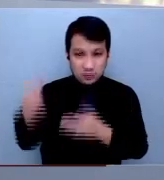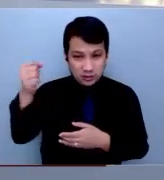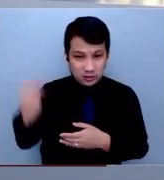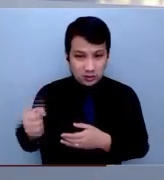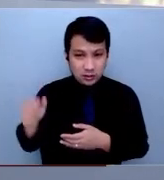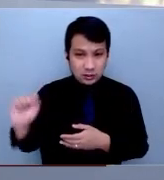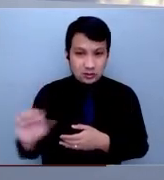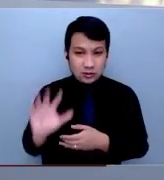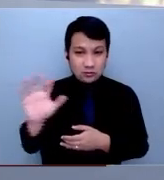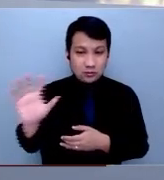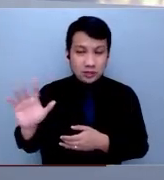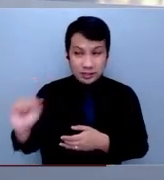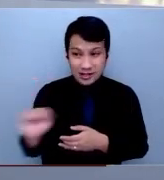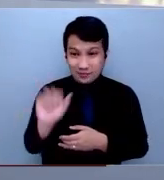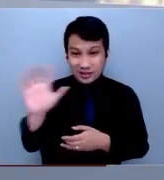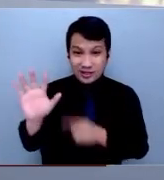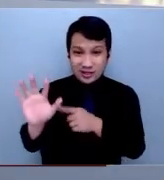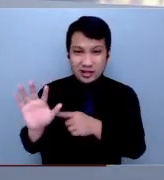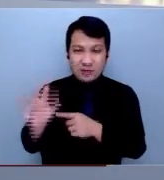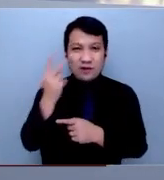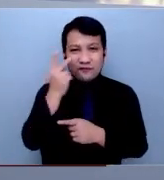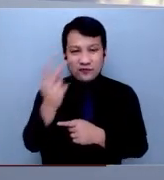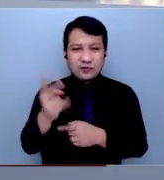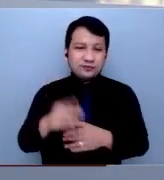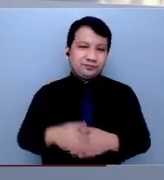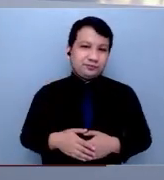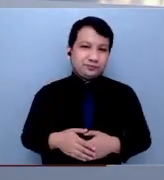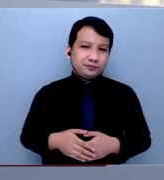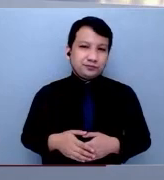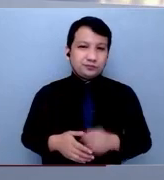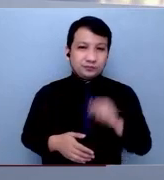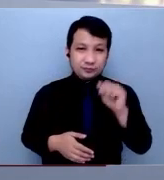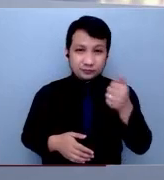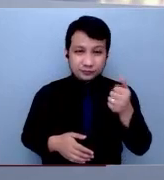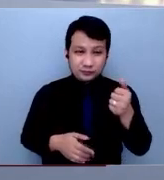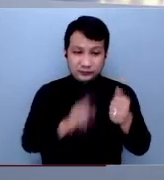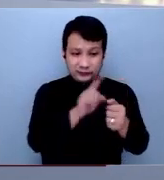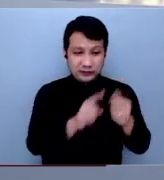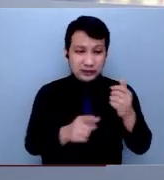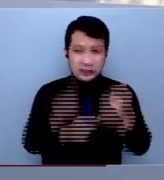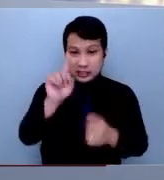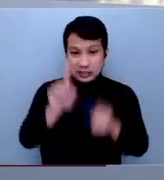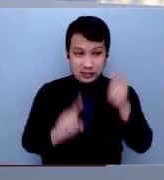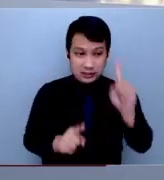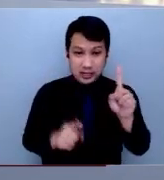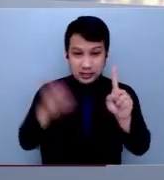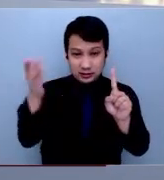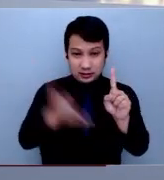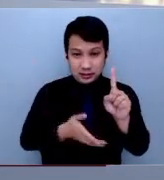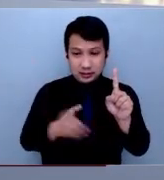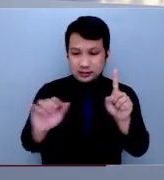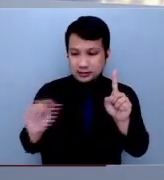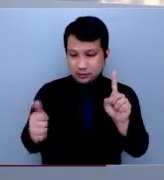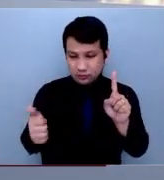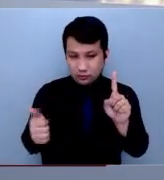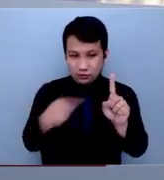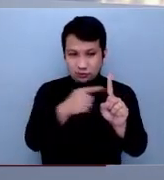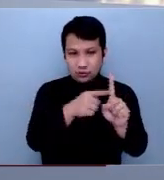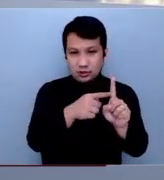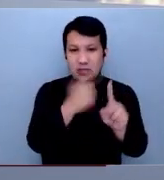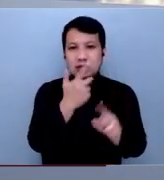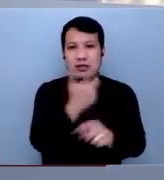far. Bale po, isa lang po yan sa bawat 10 nakatira doon sa kabuuan ng Africa ay naturukan na ng isang